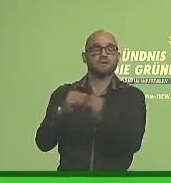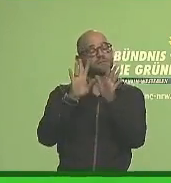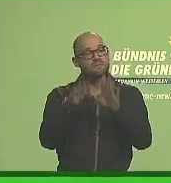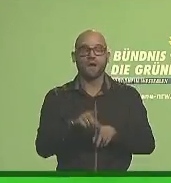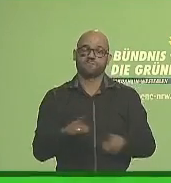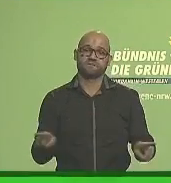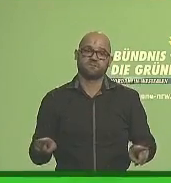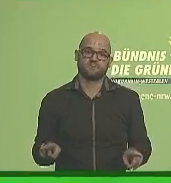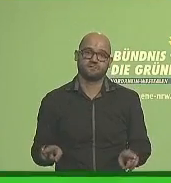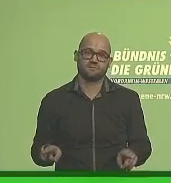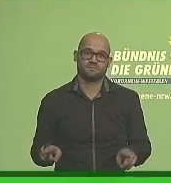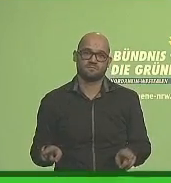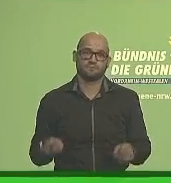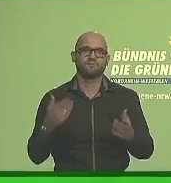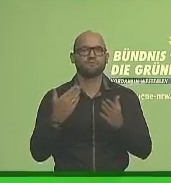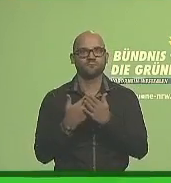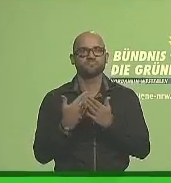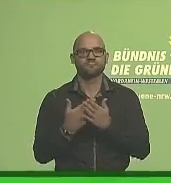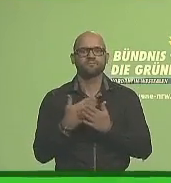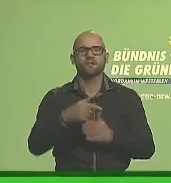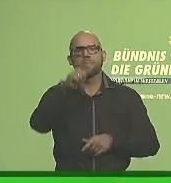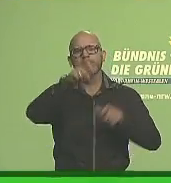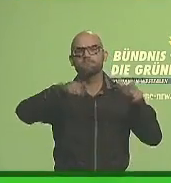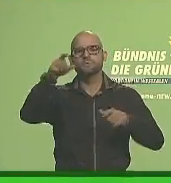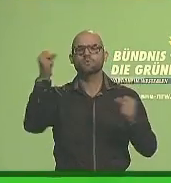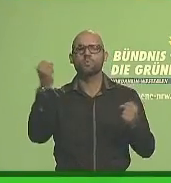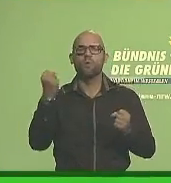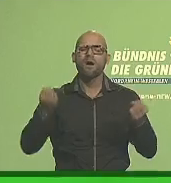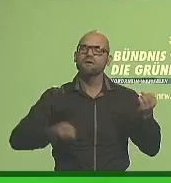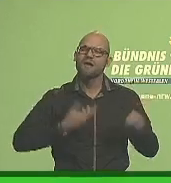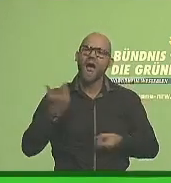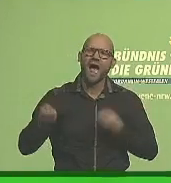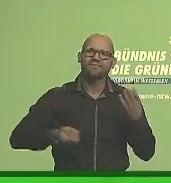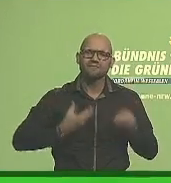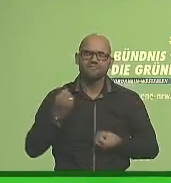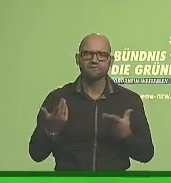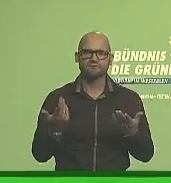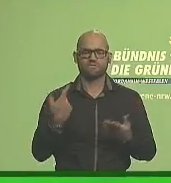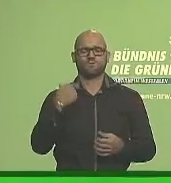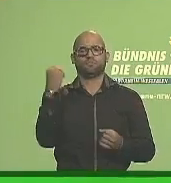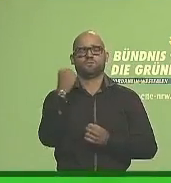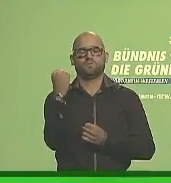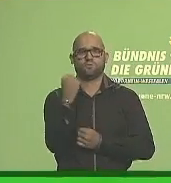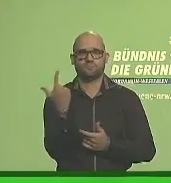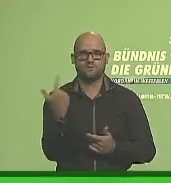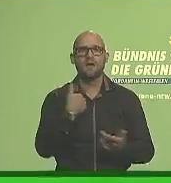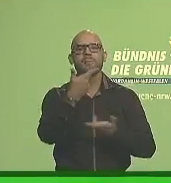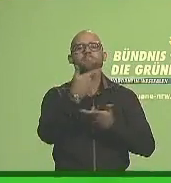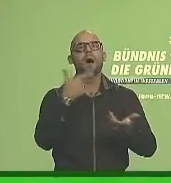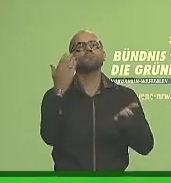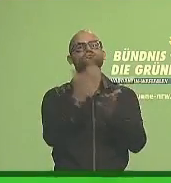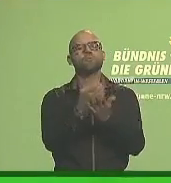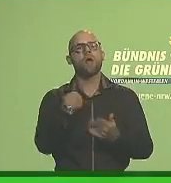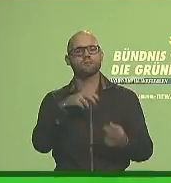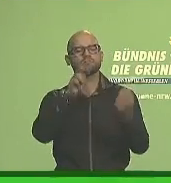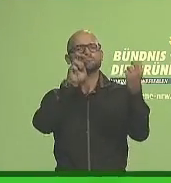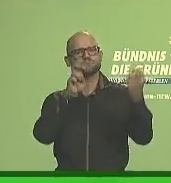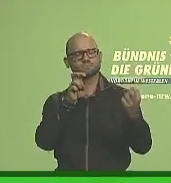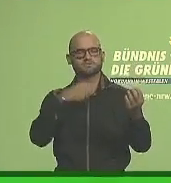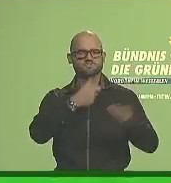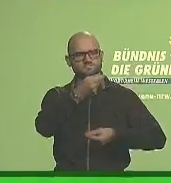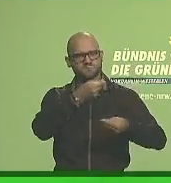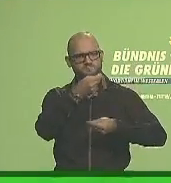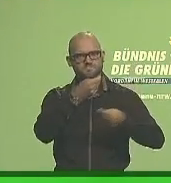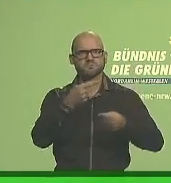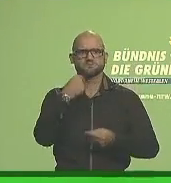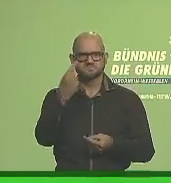begegnet mit einer unglaublichen Kreativität der Menschen. Wir hatten in unseren Beratungsstellen die Anfrage, ob wir nicht Stromkabel für eine Länge von